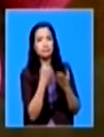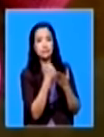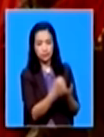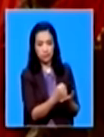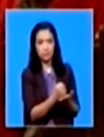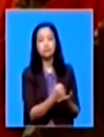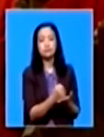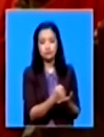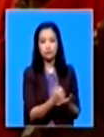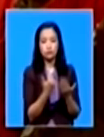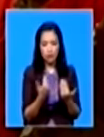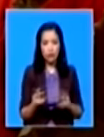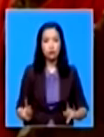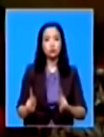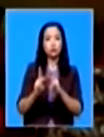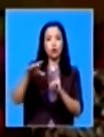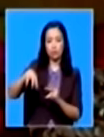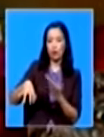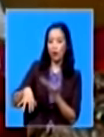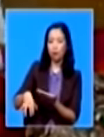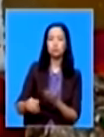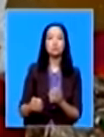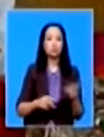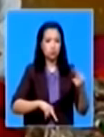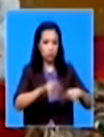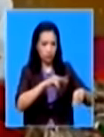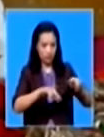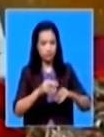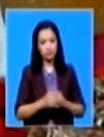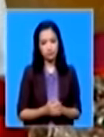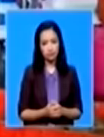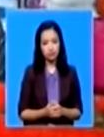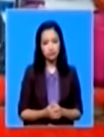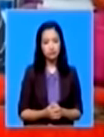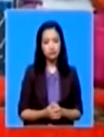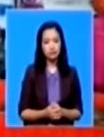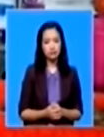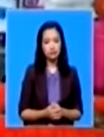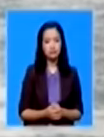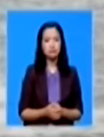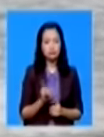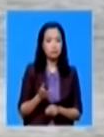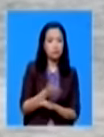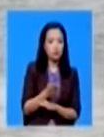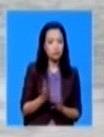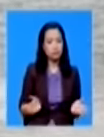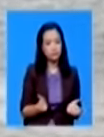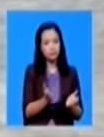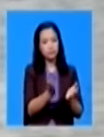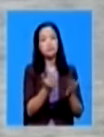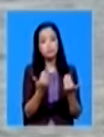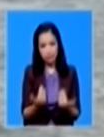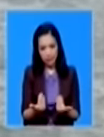วันนี้ก็กลับมาให้กระทรวงดูแลแล้วให้สปปเป็นผู้ช่วยเดิมให้ไอ้สปปไปขับเคลื่อนในแรก